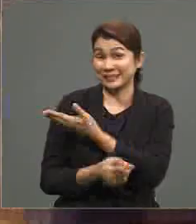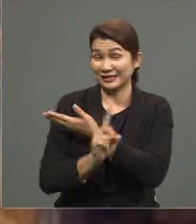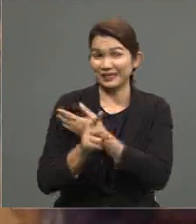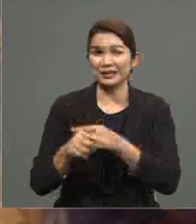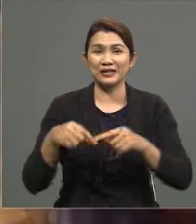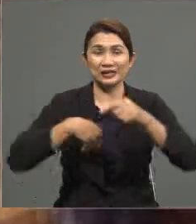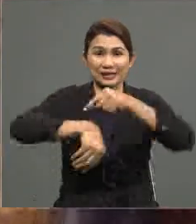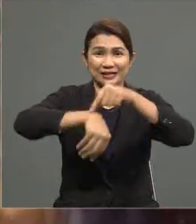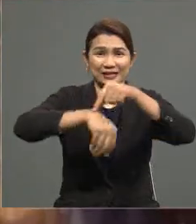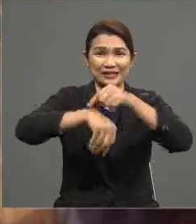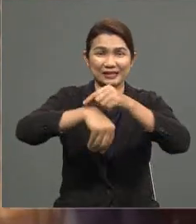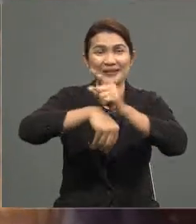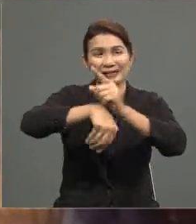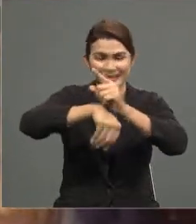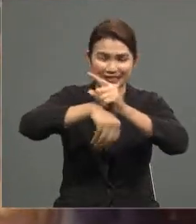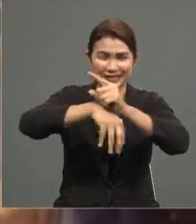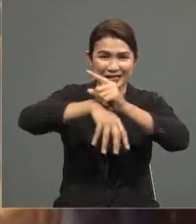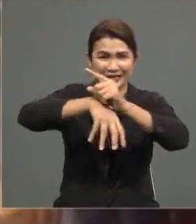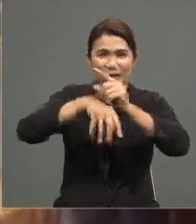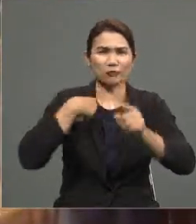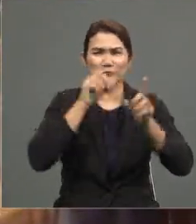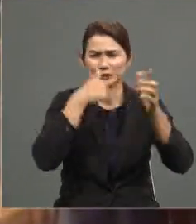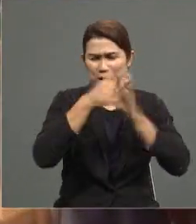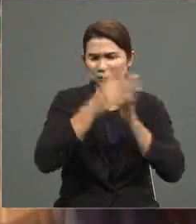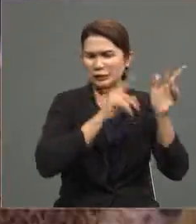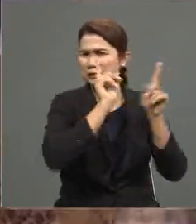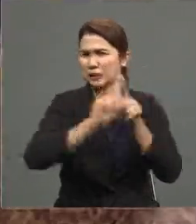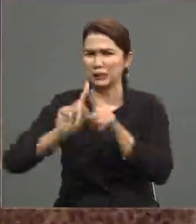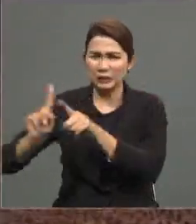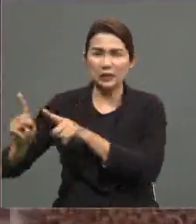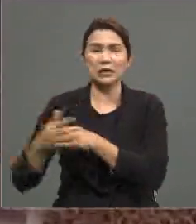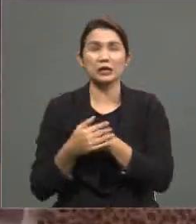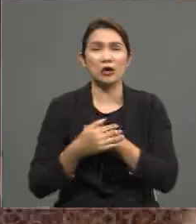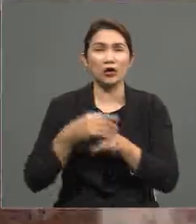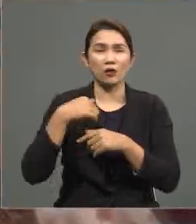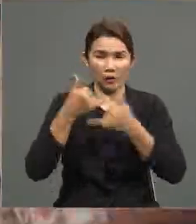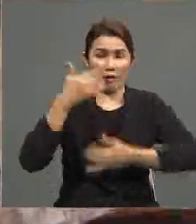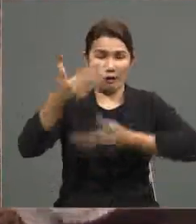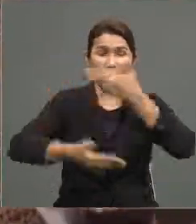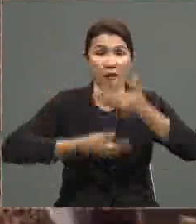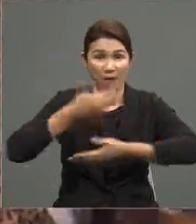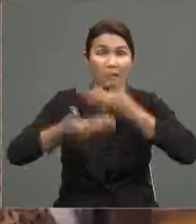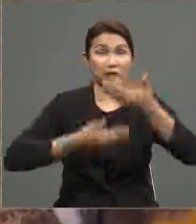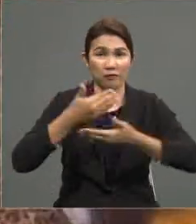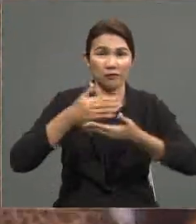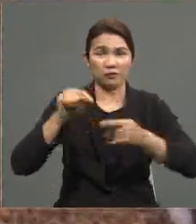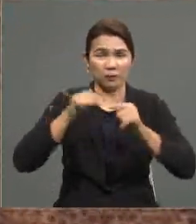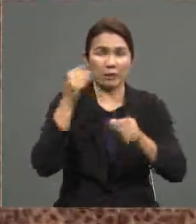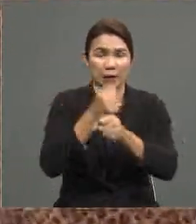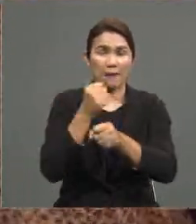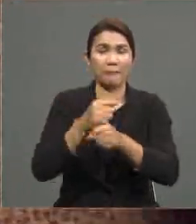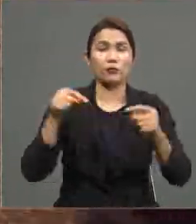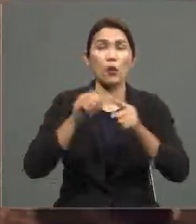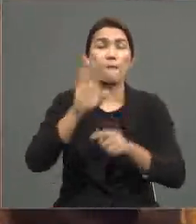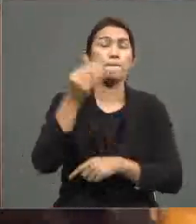คมยี่เป็งล้านนนานะครับหลากหลายสีสันทีเดียวครับเว่าตอนเนี้ยเริ่มวางจำหน่ายภายในแลกผลิตที่บ้าน